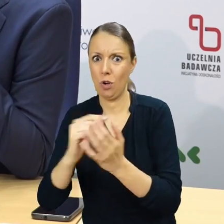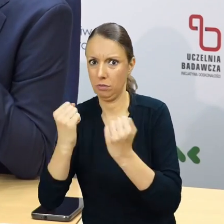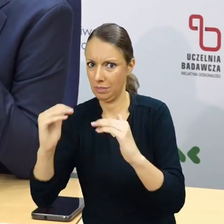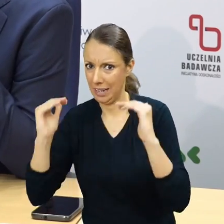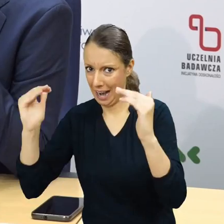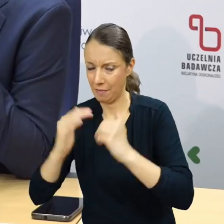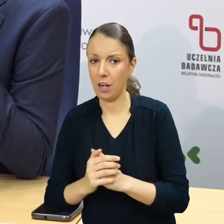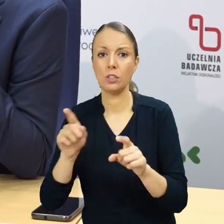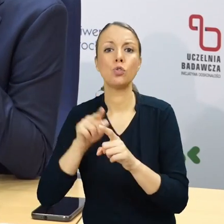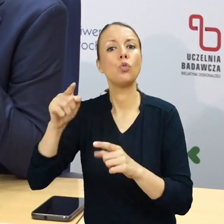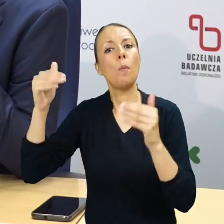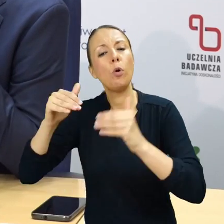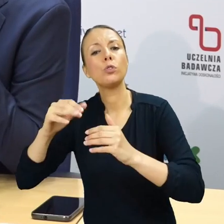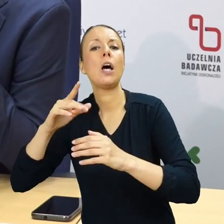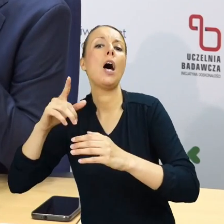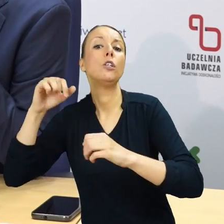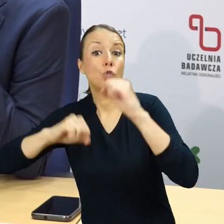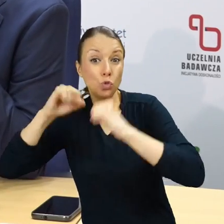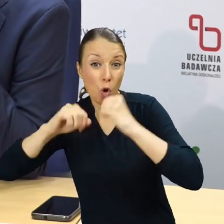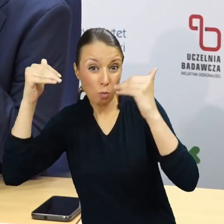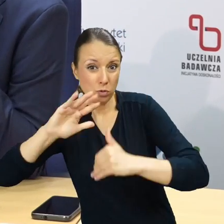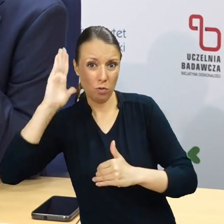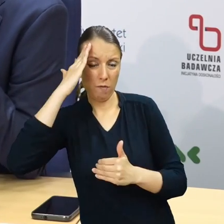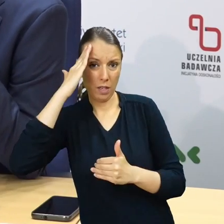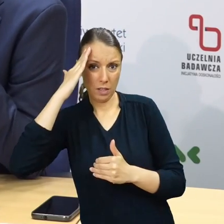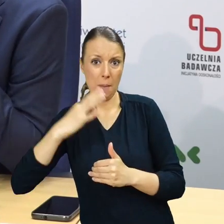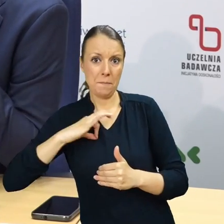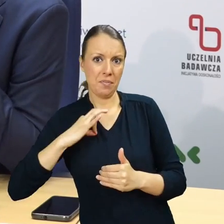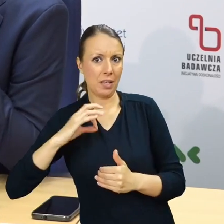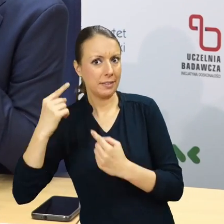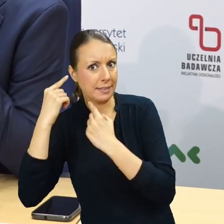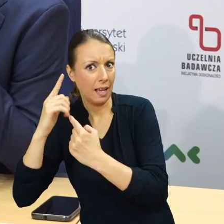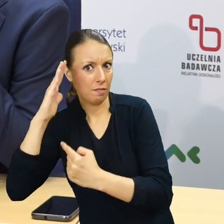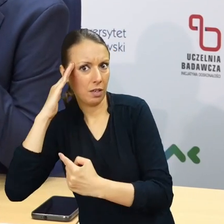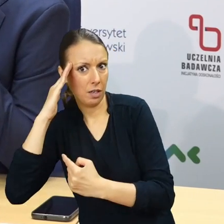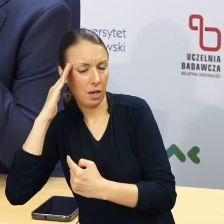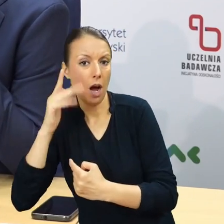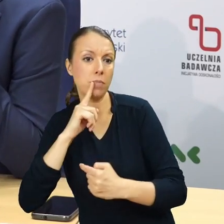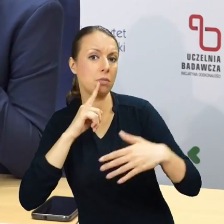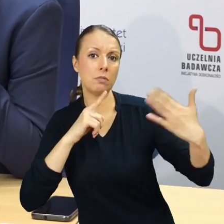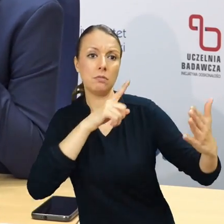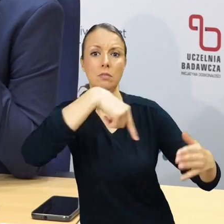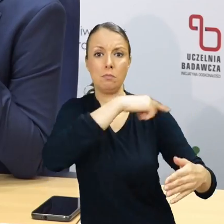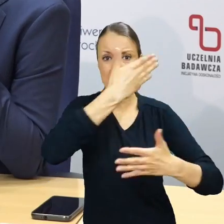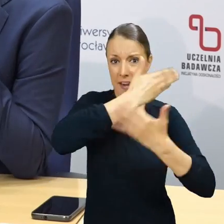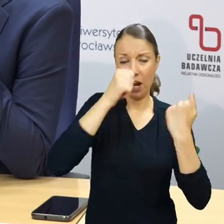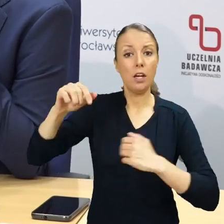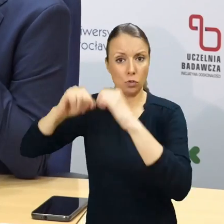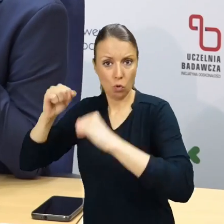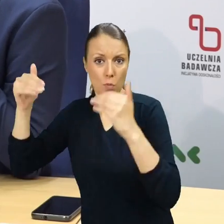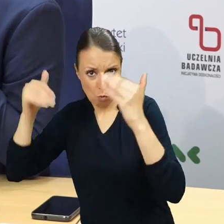sądu. I sąd się może z nią osobiście zapoznać, strona nie ma naturalnie takiego uprawnienia i wtedy sąd ma